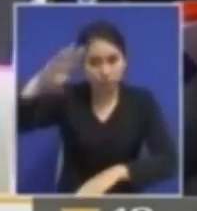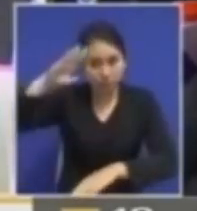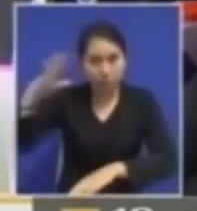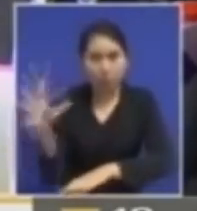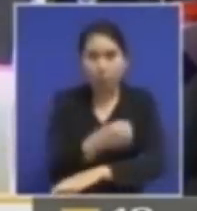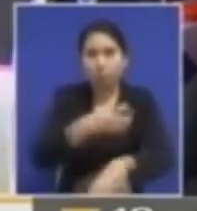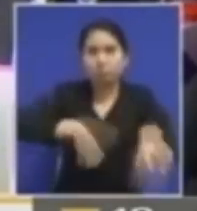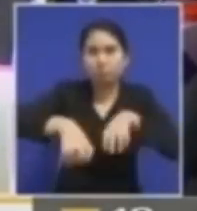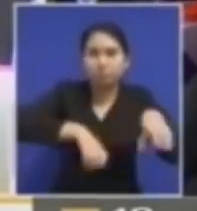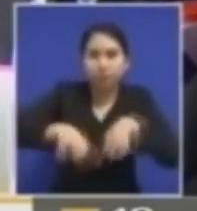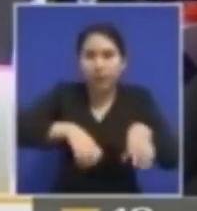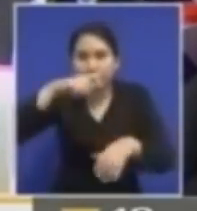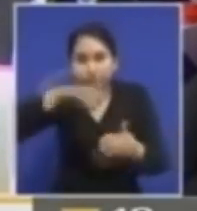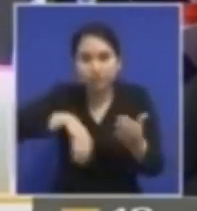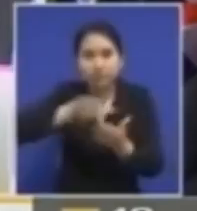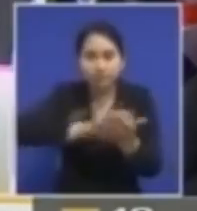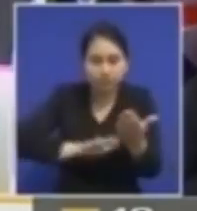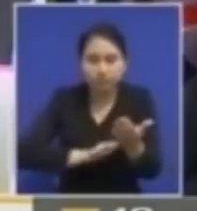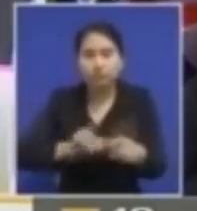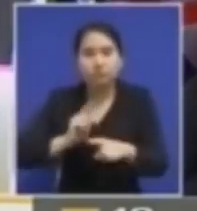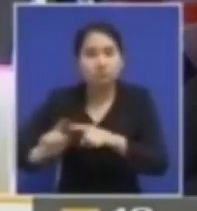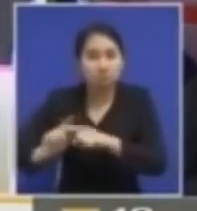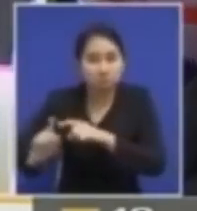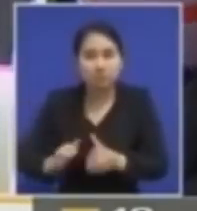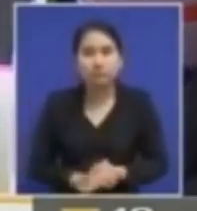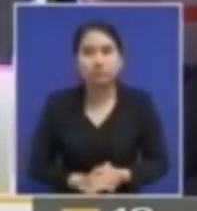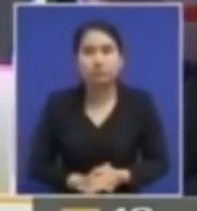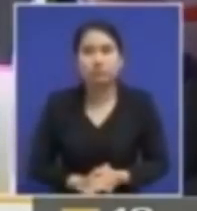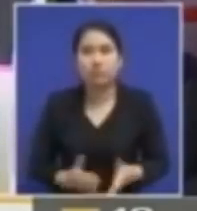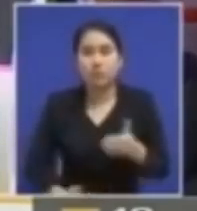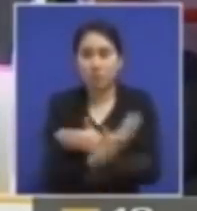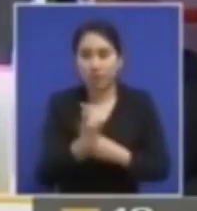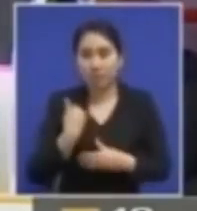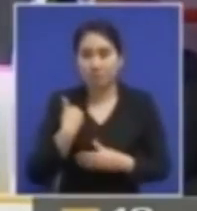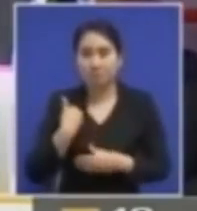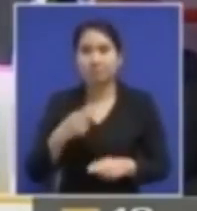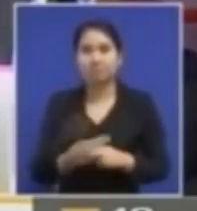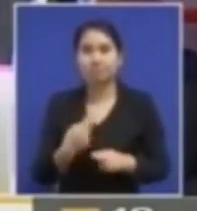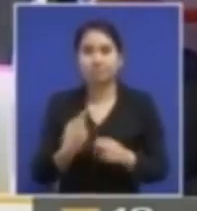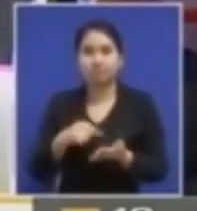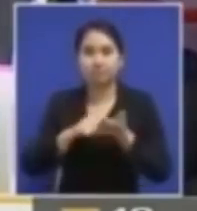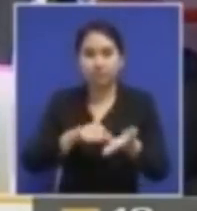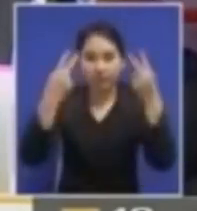องแล้วมีโอกาสเสนอตัวเองมาเป็นนายกในระบอบประชาธิปไ